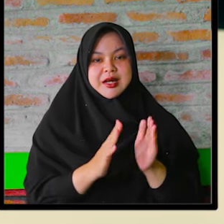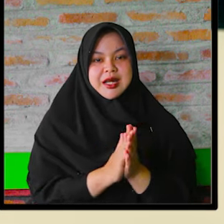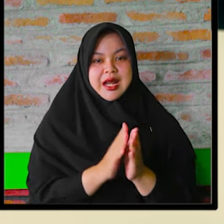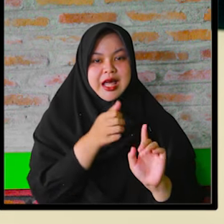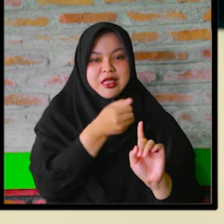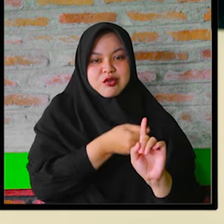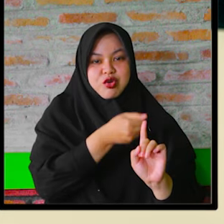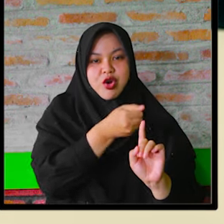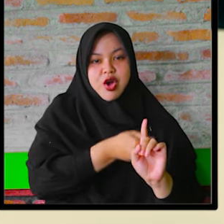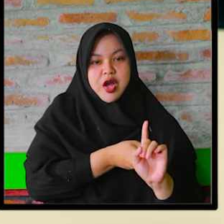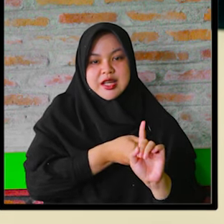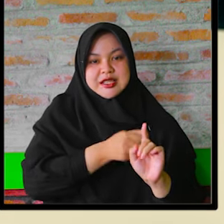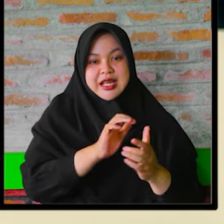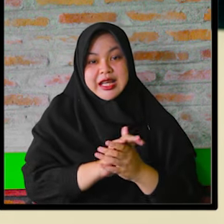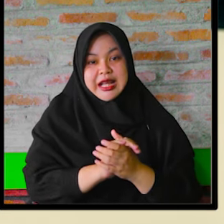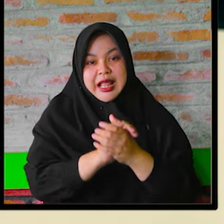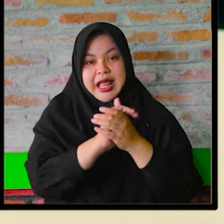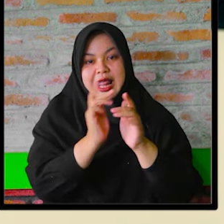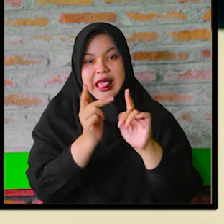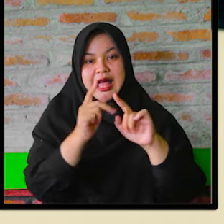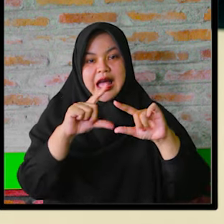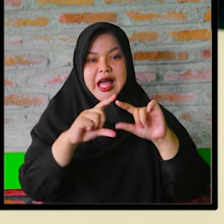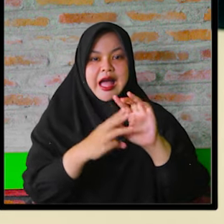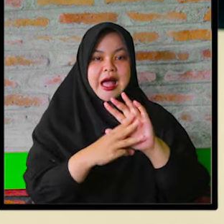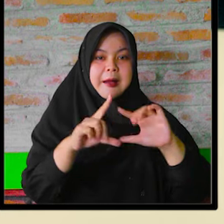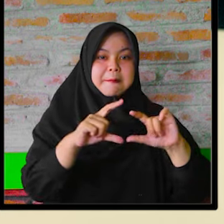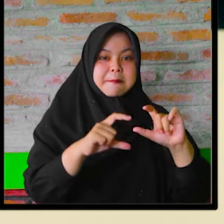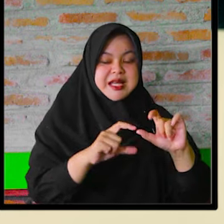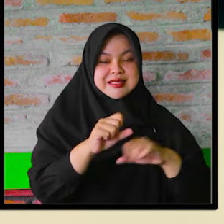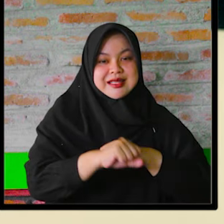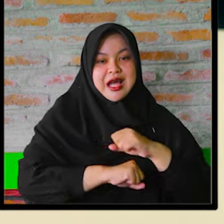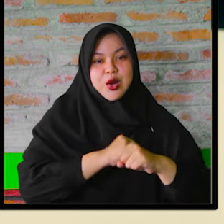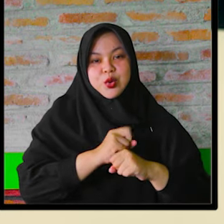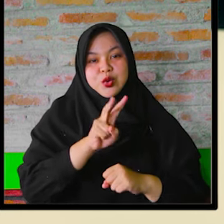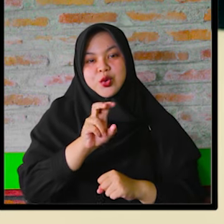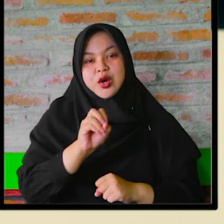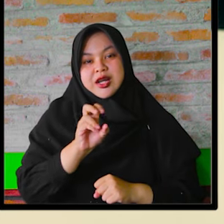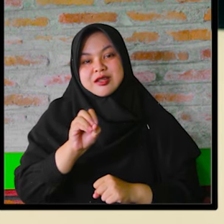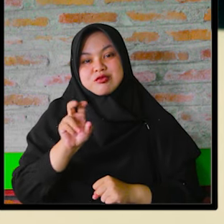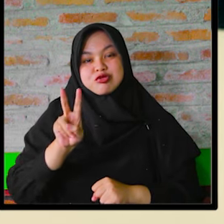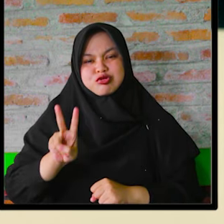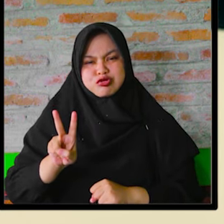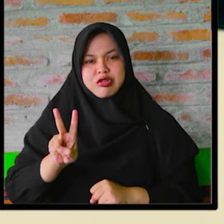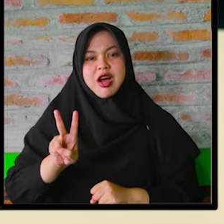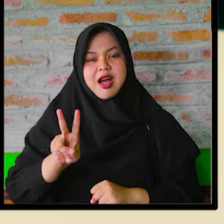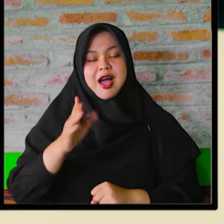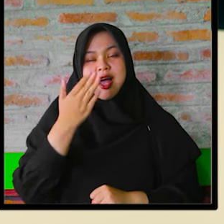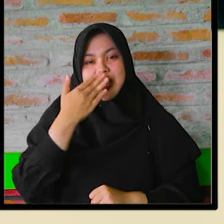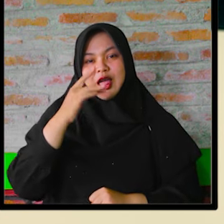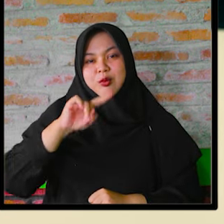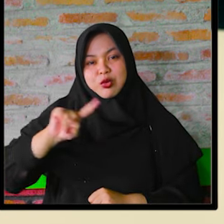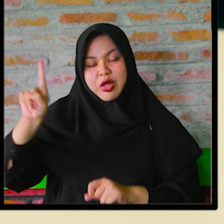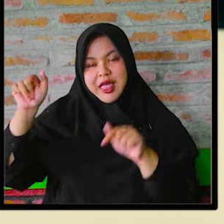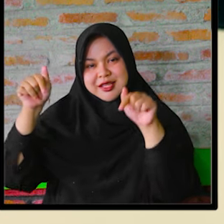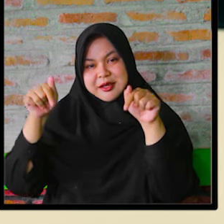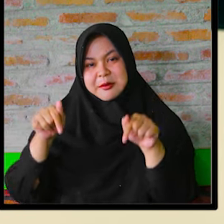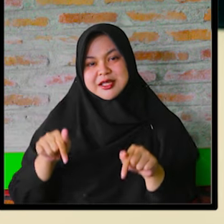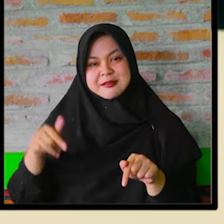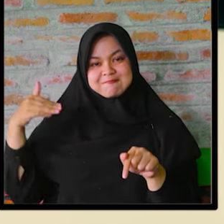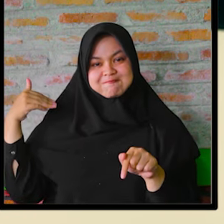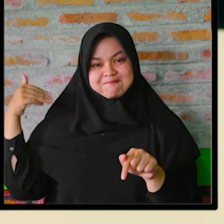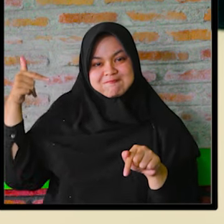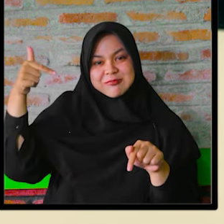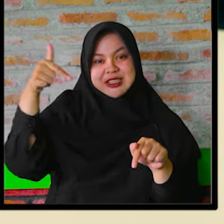Hamas tahun 2002 tahun 2002 Alhamdulillah sampai sekarang ee melakukan